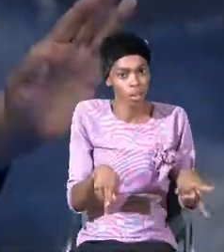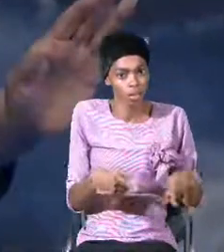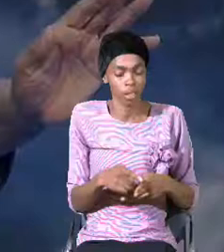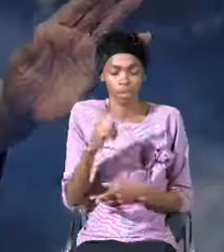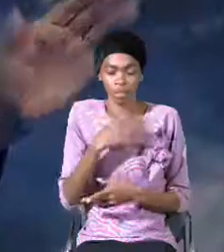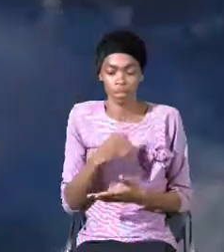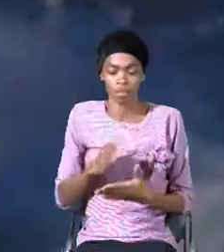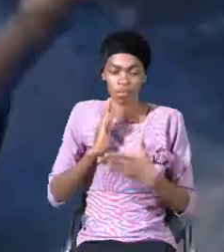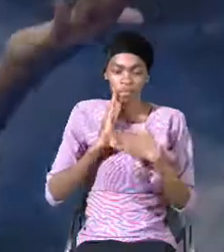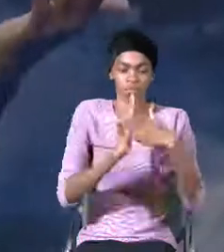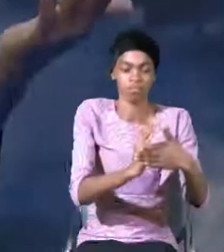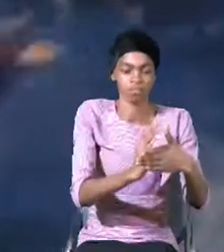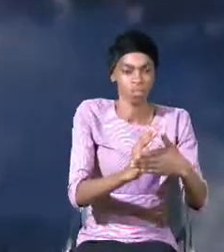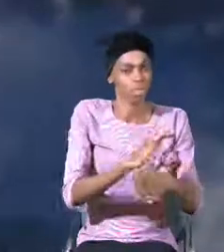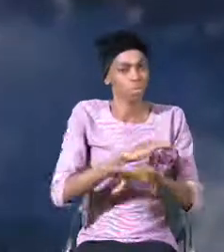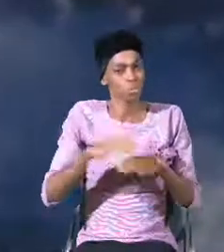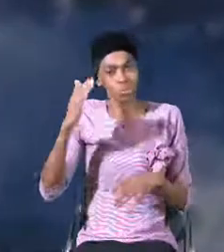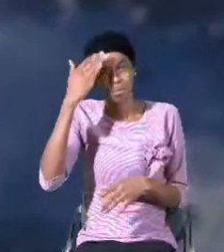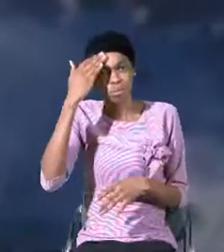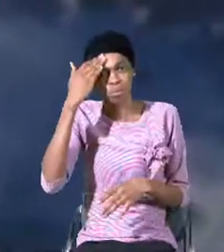ils sont arrivés à un niveau où ils sont bloqués.